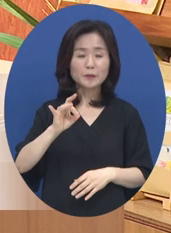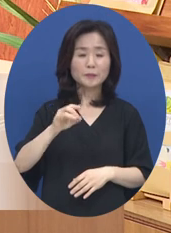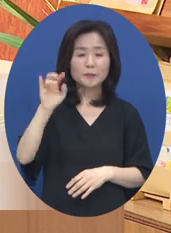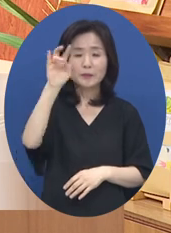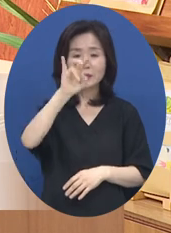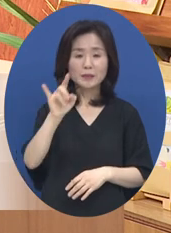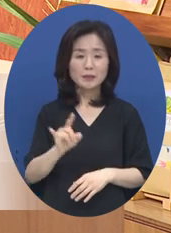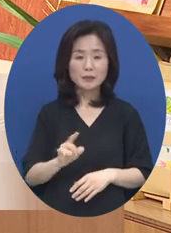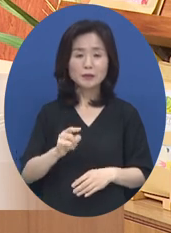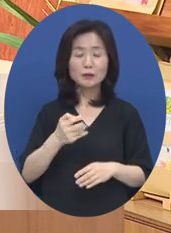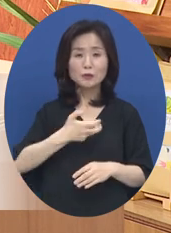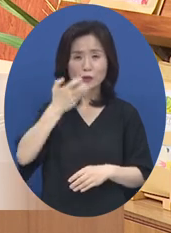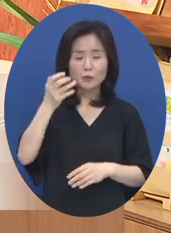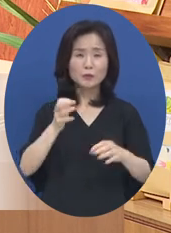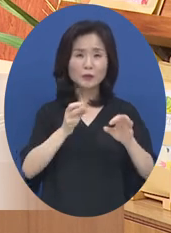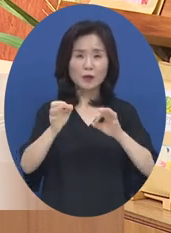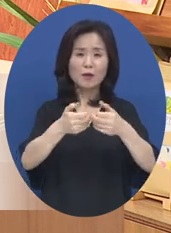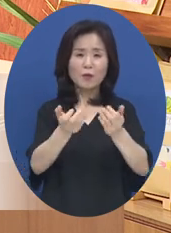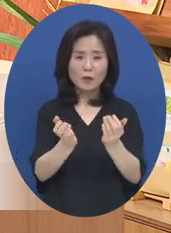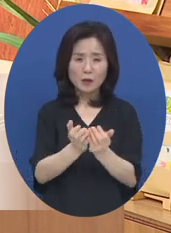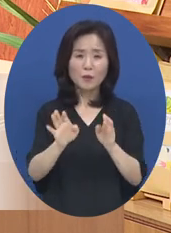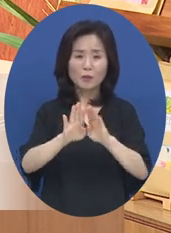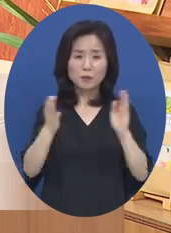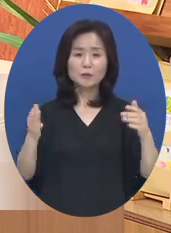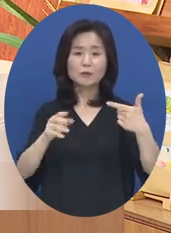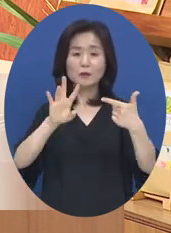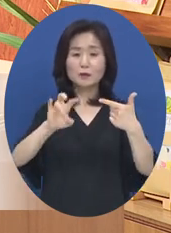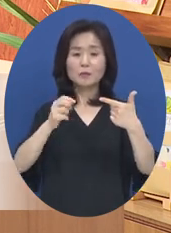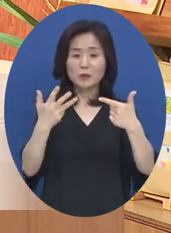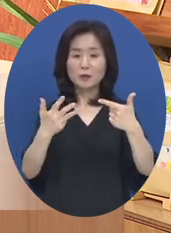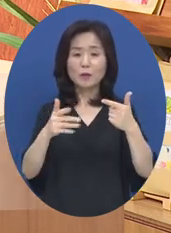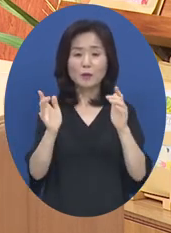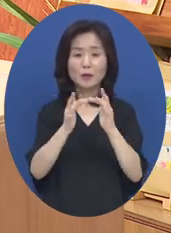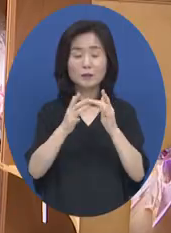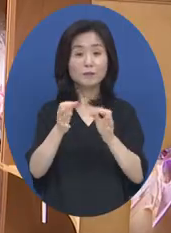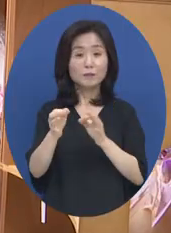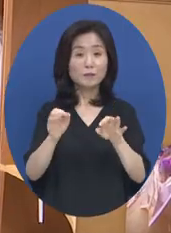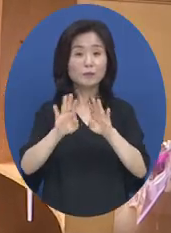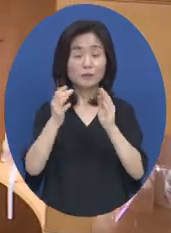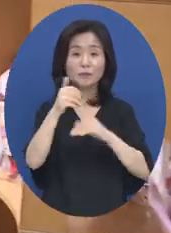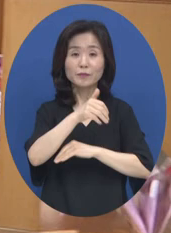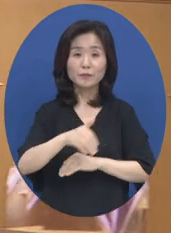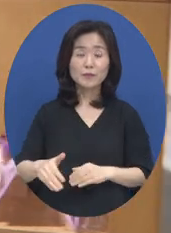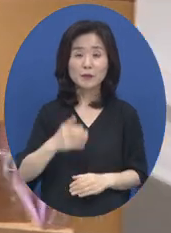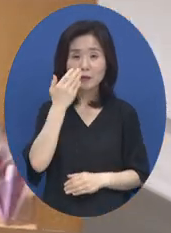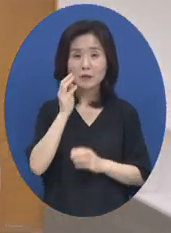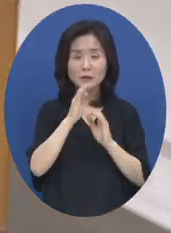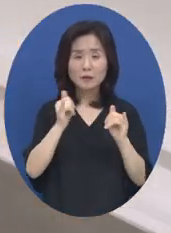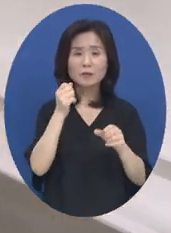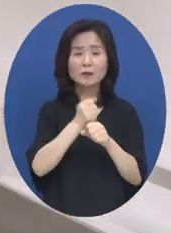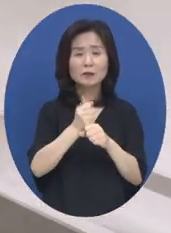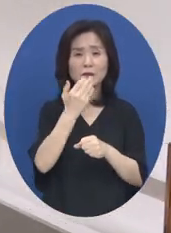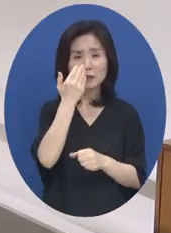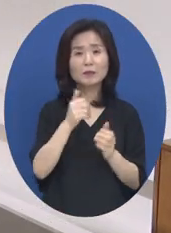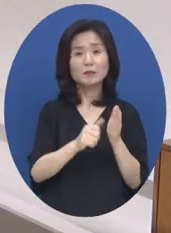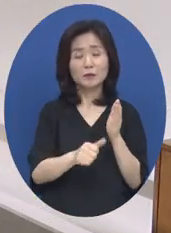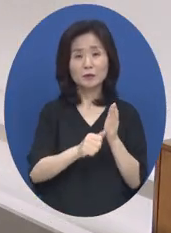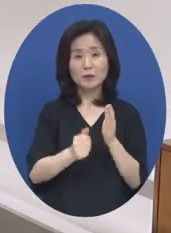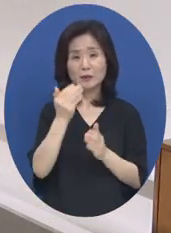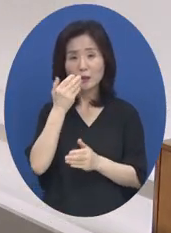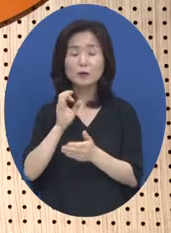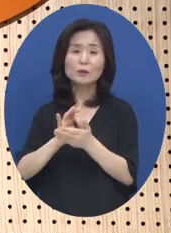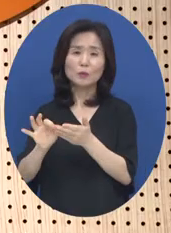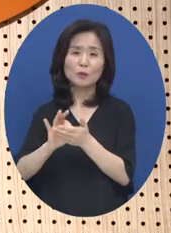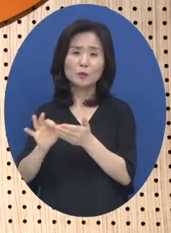오픈한 매장입니다. 6월 28일 온라인 쇼핑몰을 오픈할 예정입니다. 착한 사람들이 만든 착한 상품이